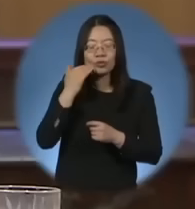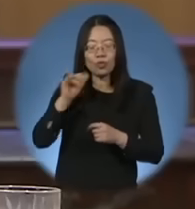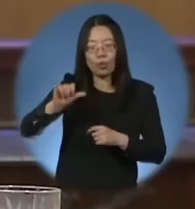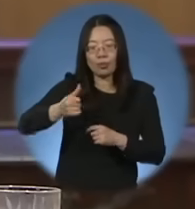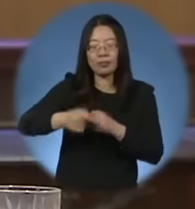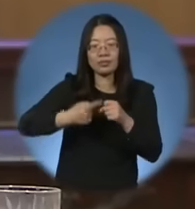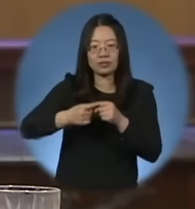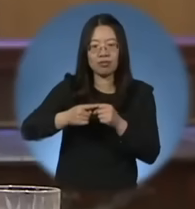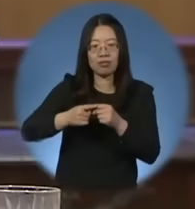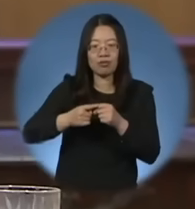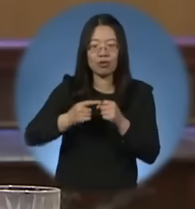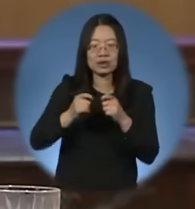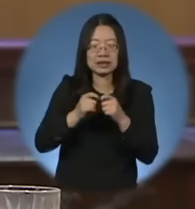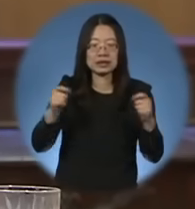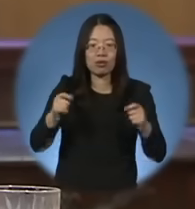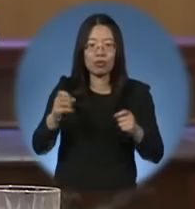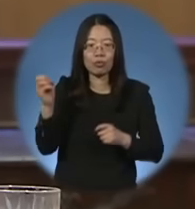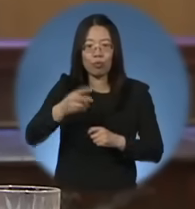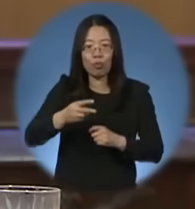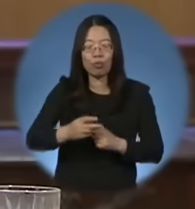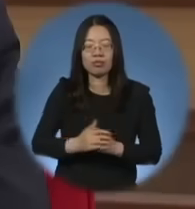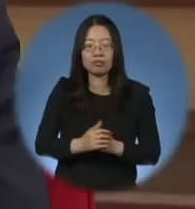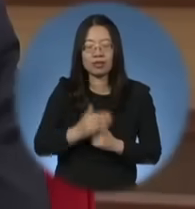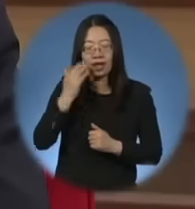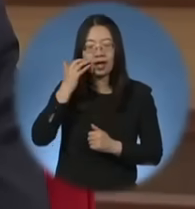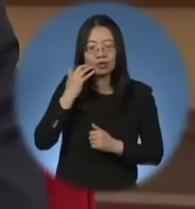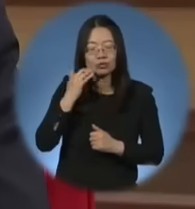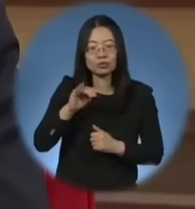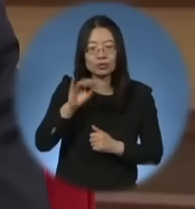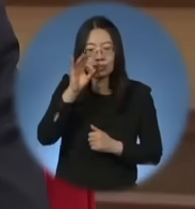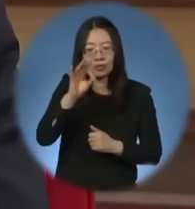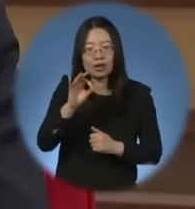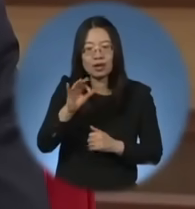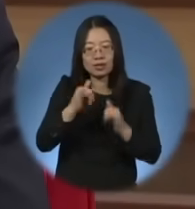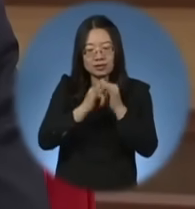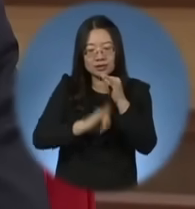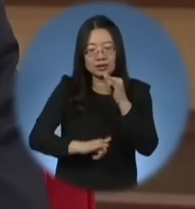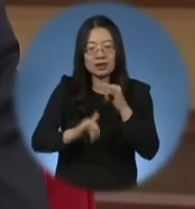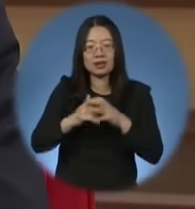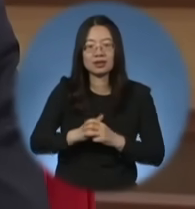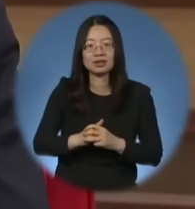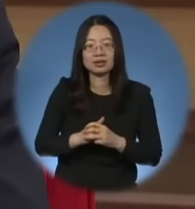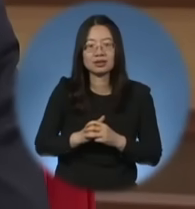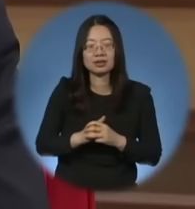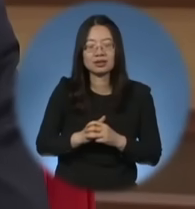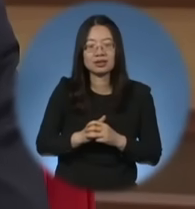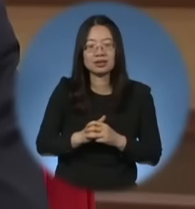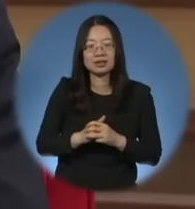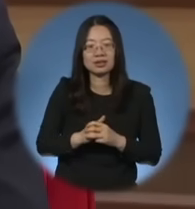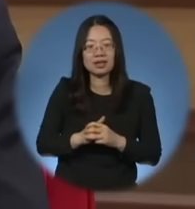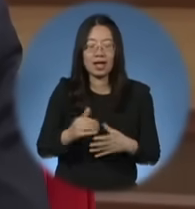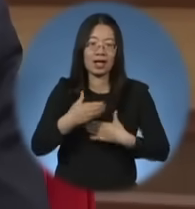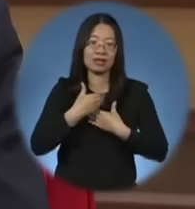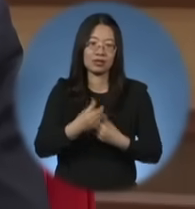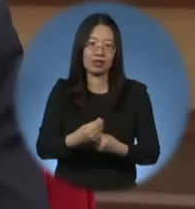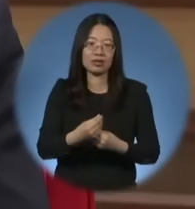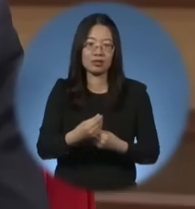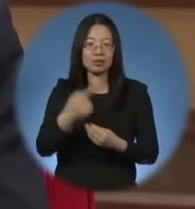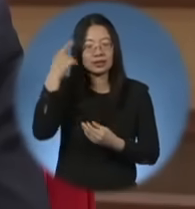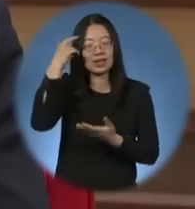500년 가요네 또 그뿐만 아니라 한국의 역사는 상당히